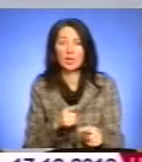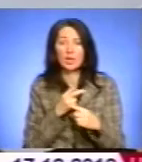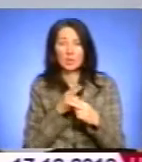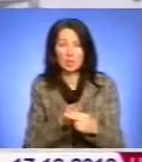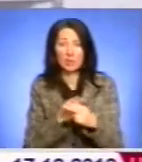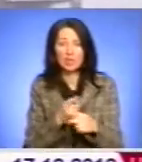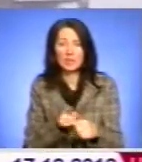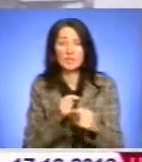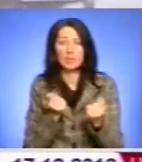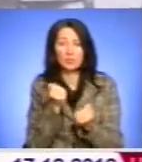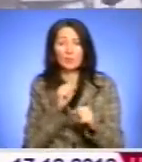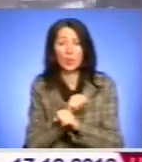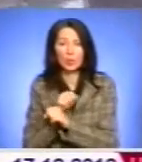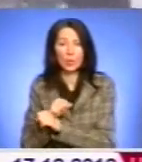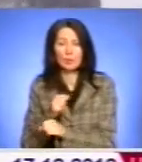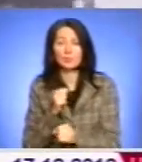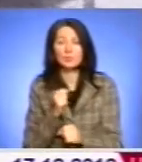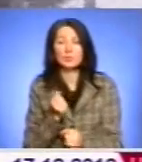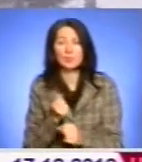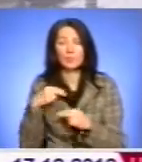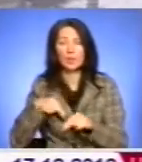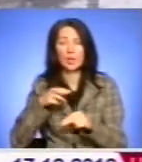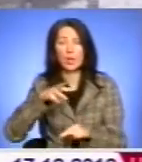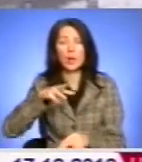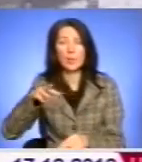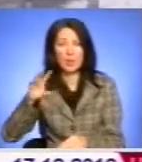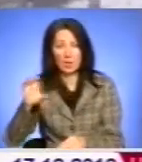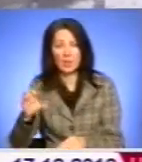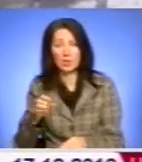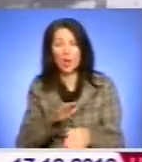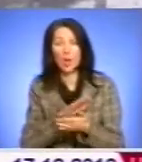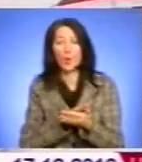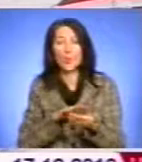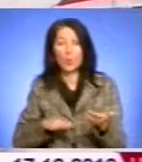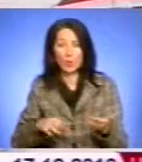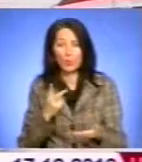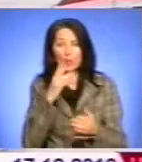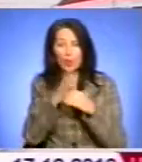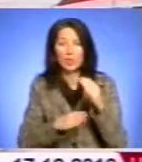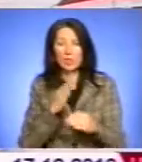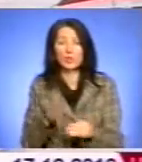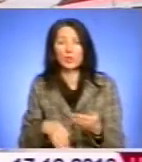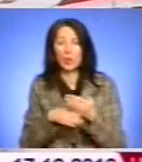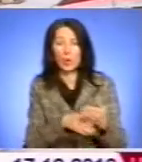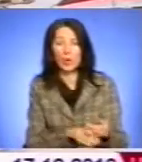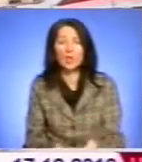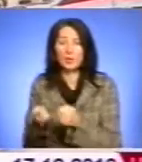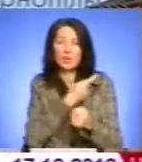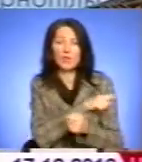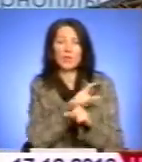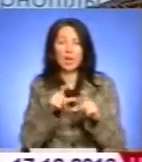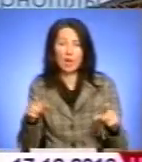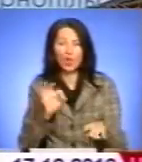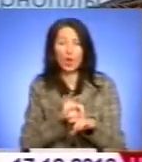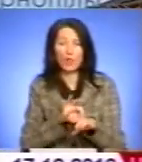автомобільні пробки. Працівники МНС протягом двох діб допомагали доставляти в лікарню хворих. Привозили лікарів у засипані снігом села. Вчора